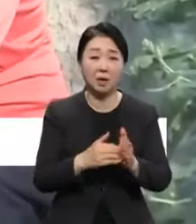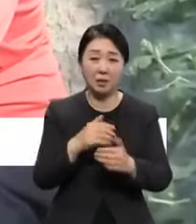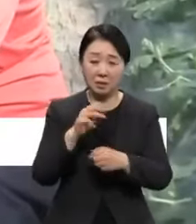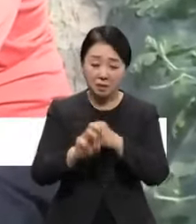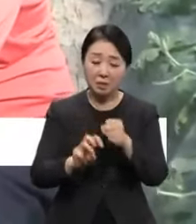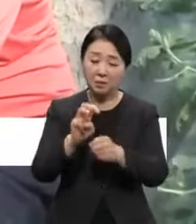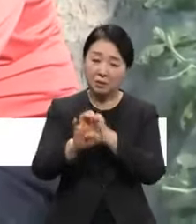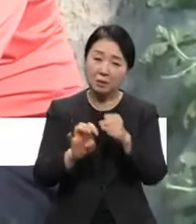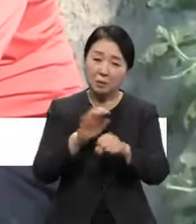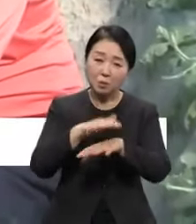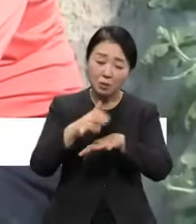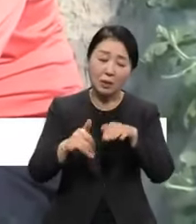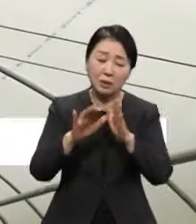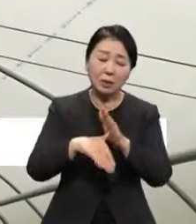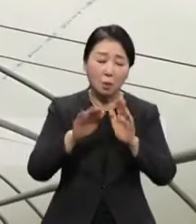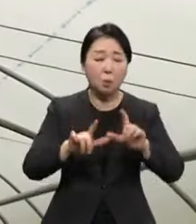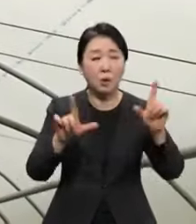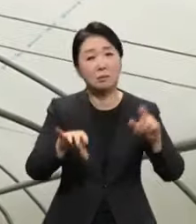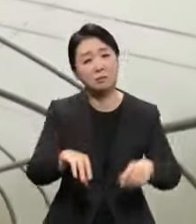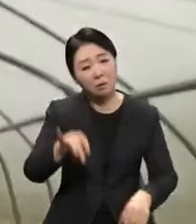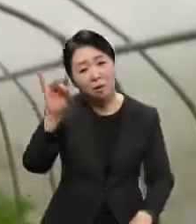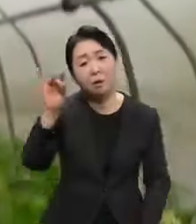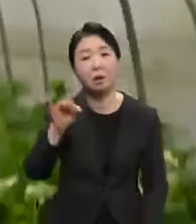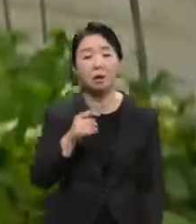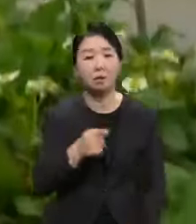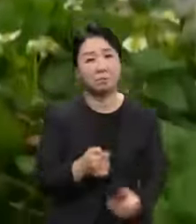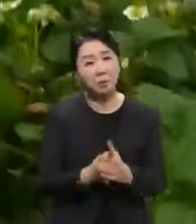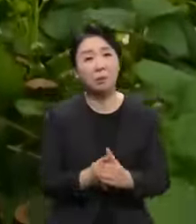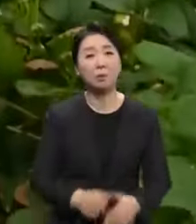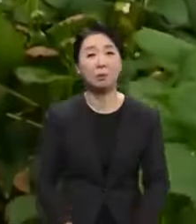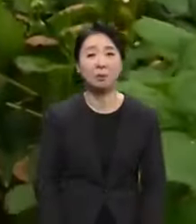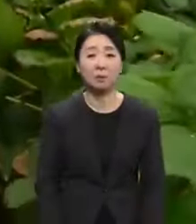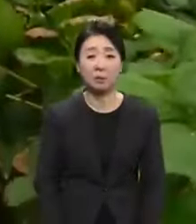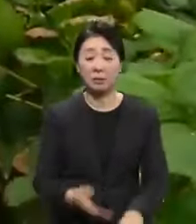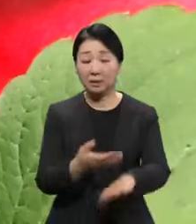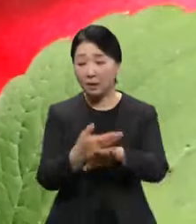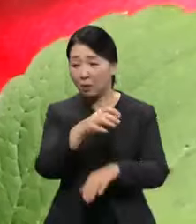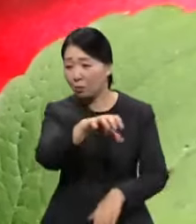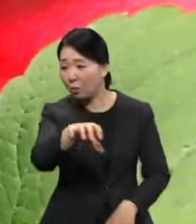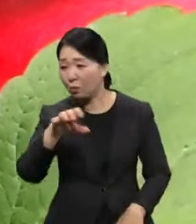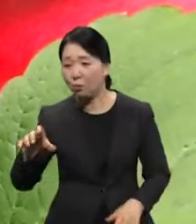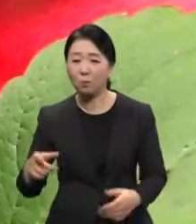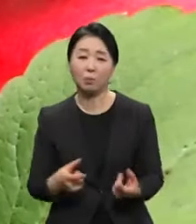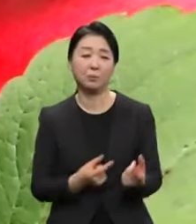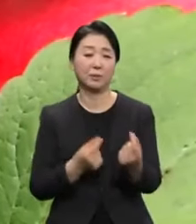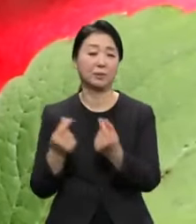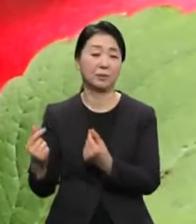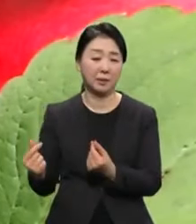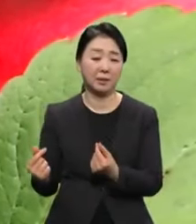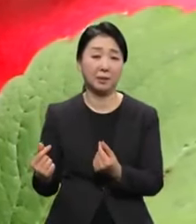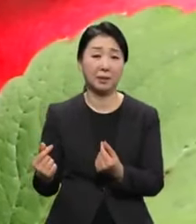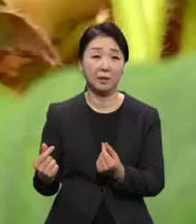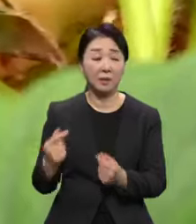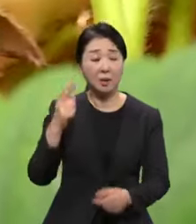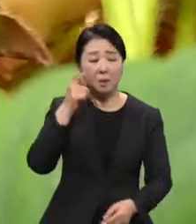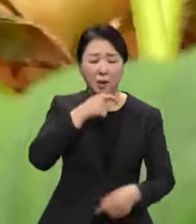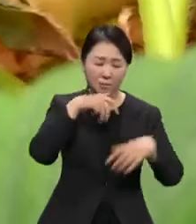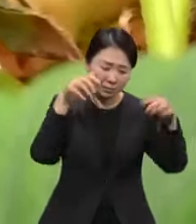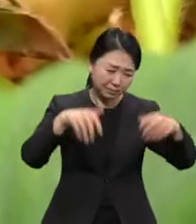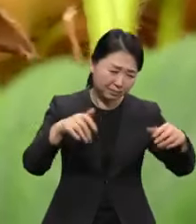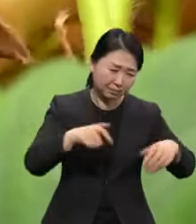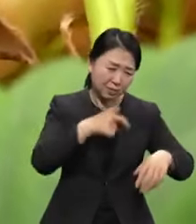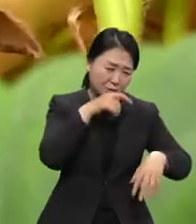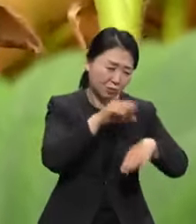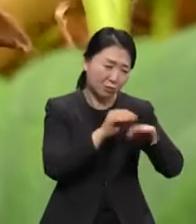진데 올던 해는 없었습니다 다른 지역 시설 농작물도 사정은 비슷합니다 자은 비에 습도 마저